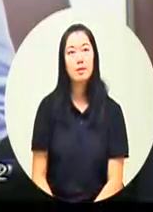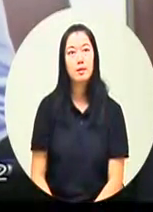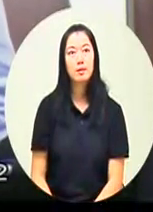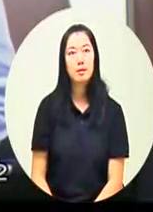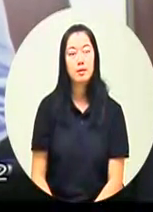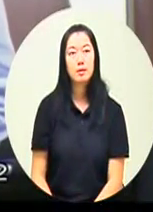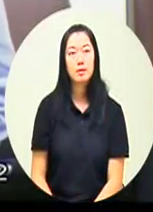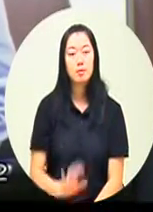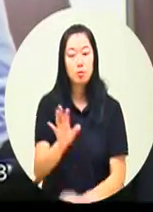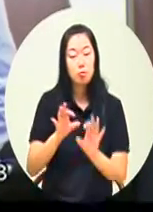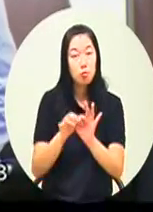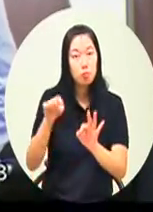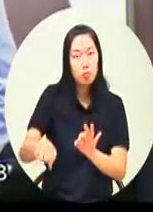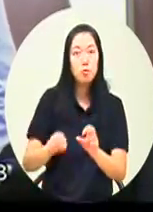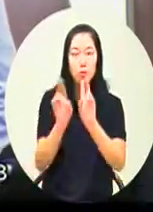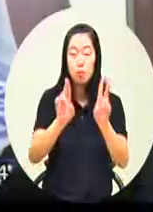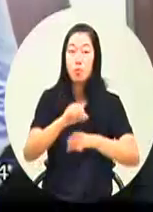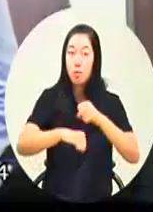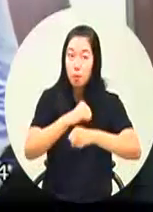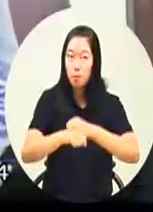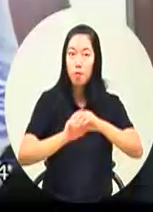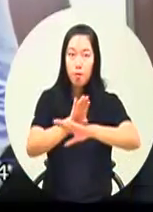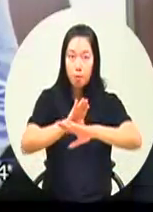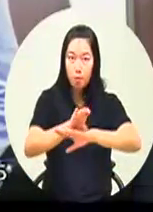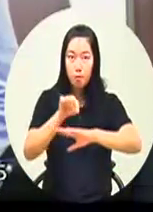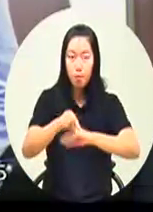有关这个有关电动车，